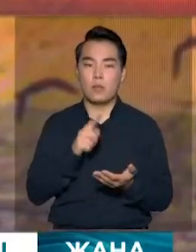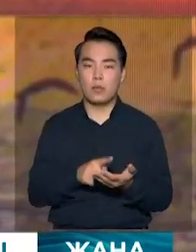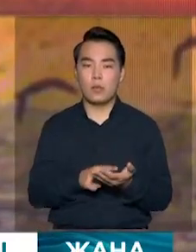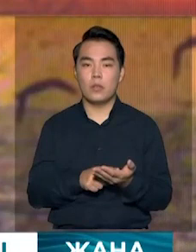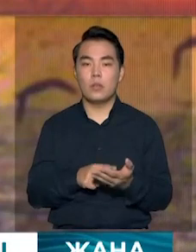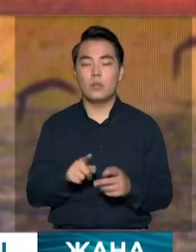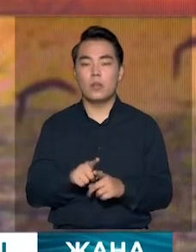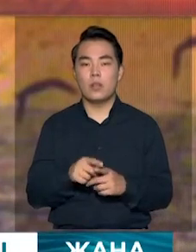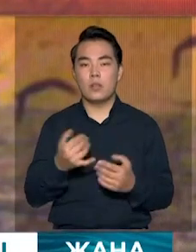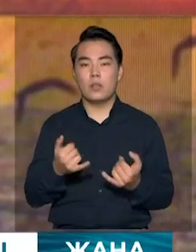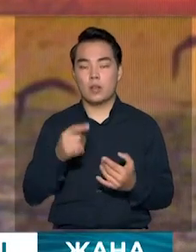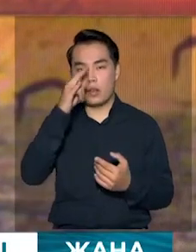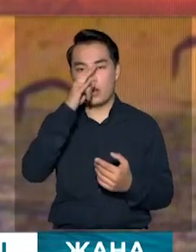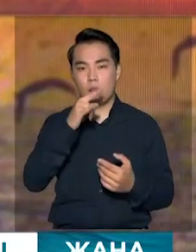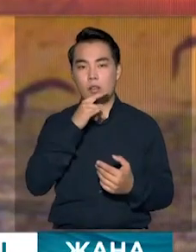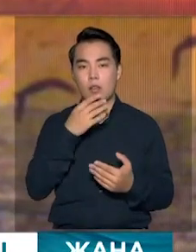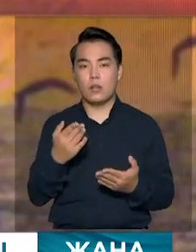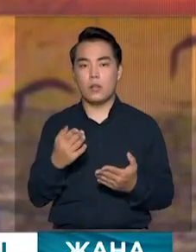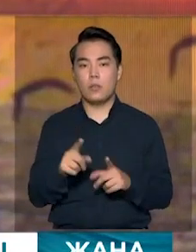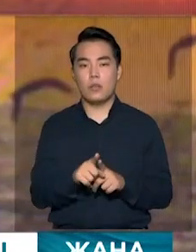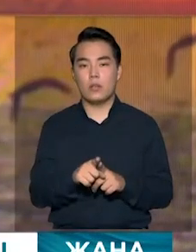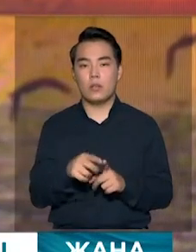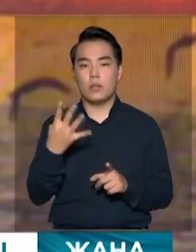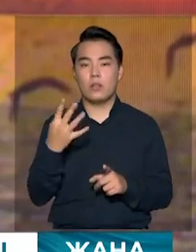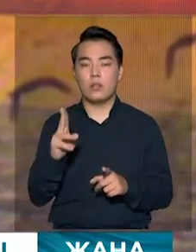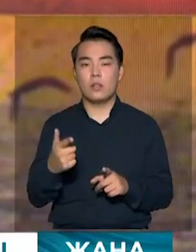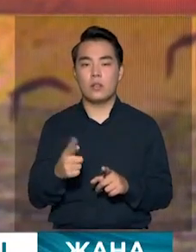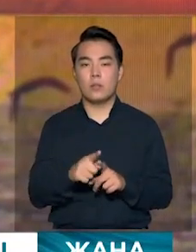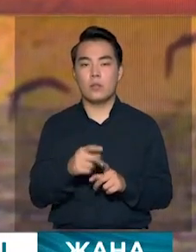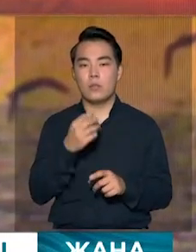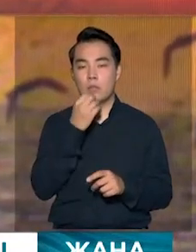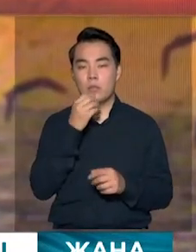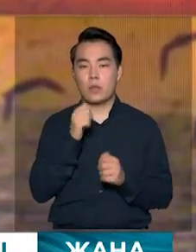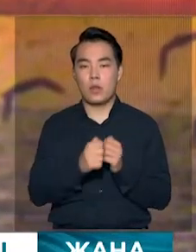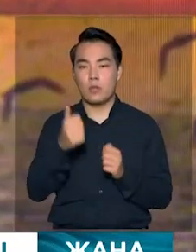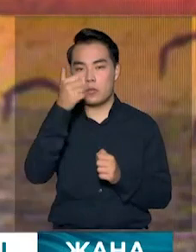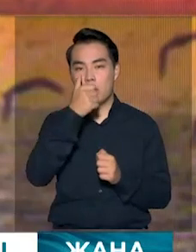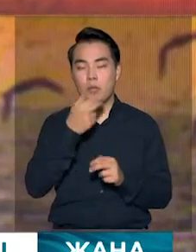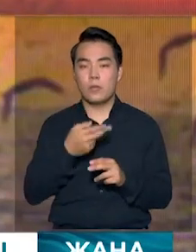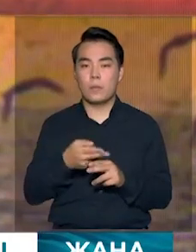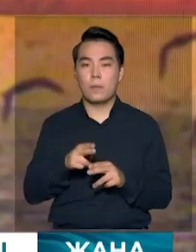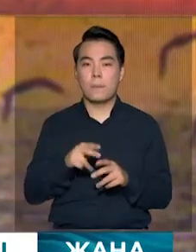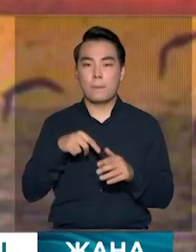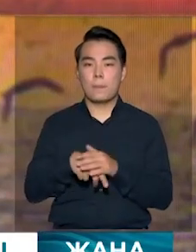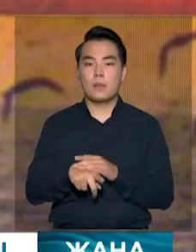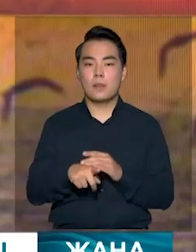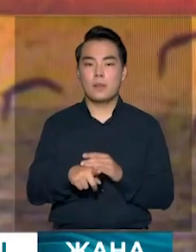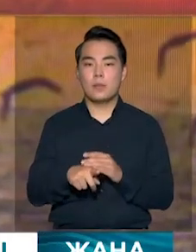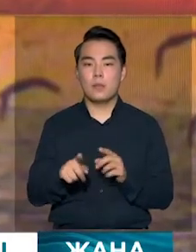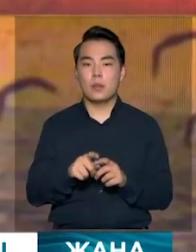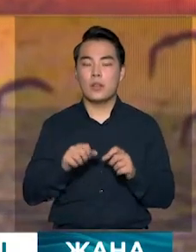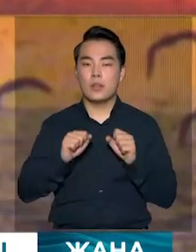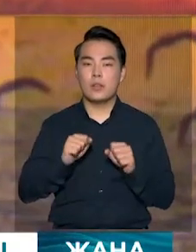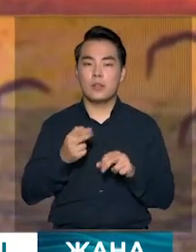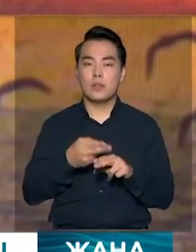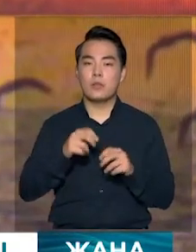Біздің Қазақстанда, өзіңіз айтқандай, 4 килограмм тұтынат жылына, оны енді денсаулық сақтау ұйымы 16